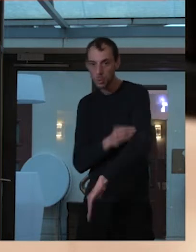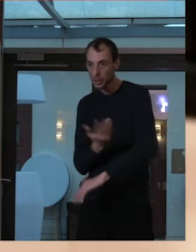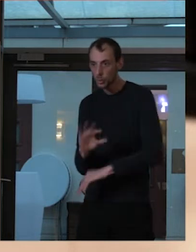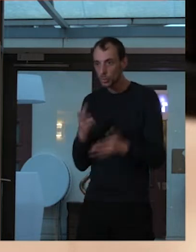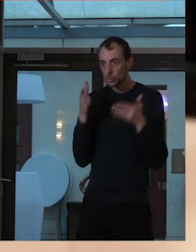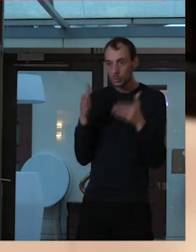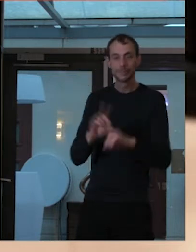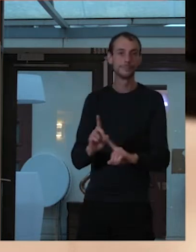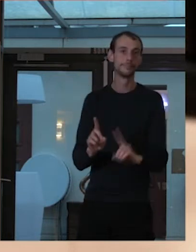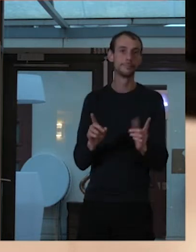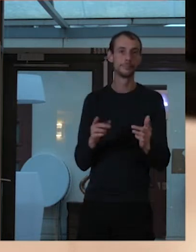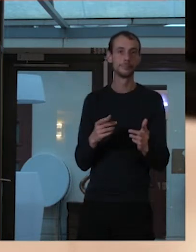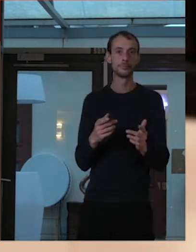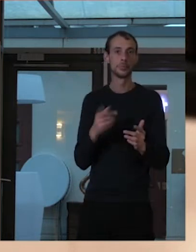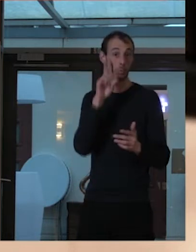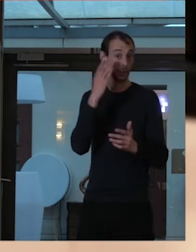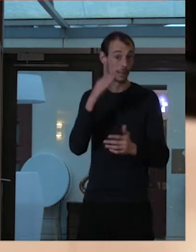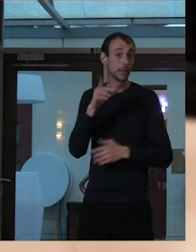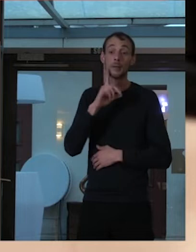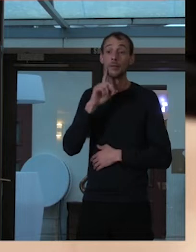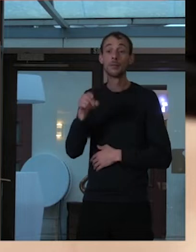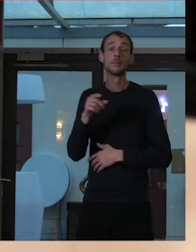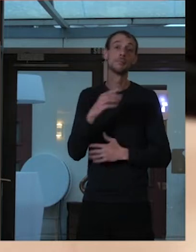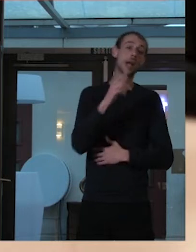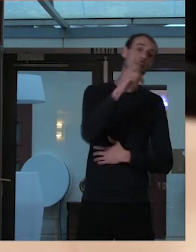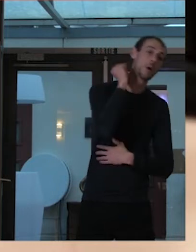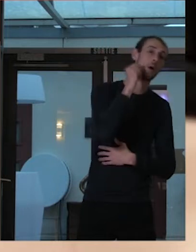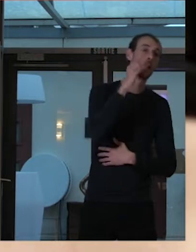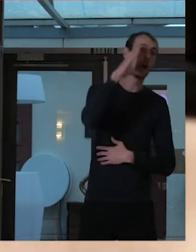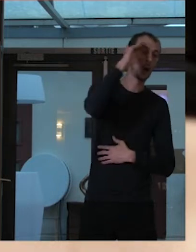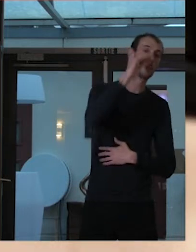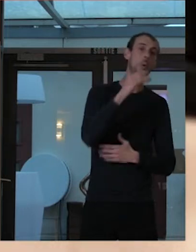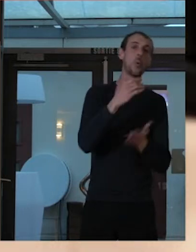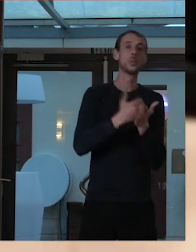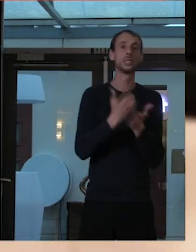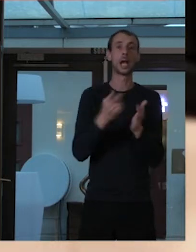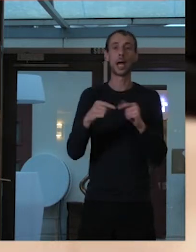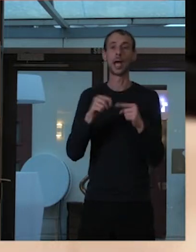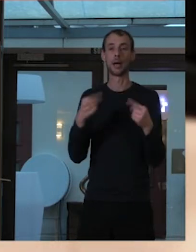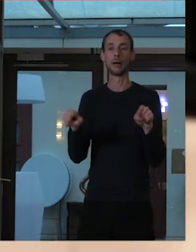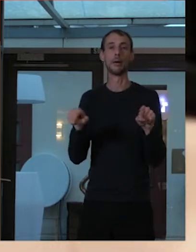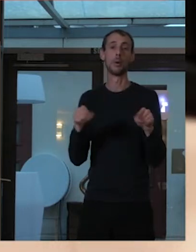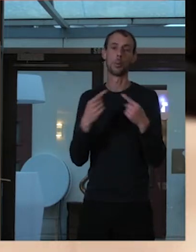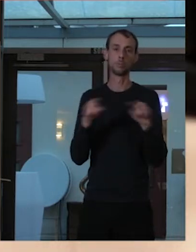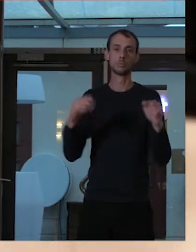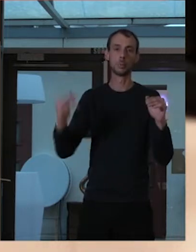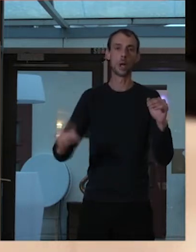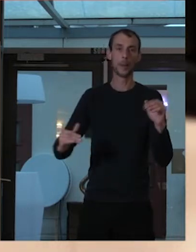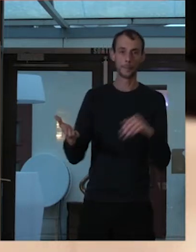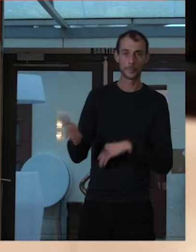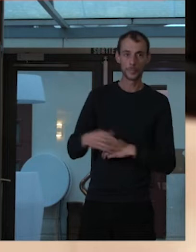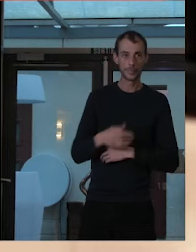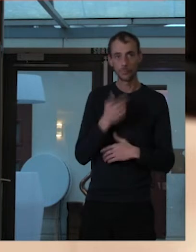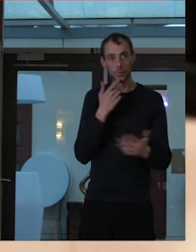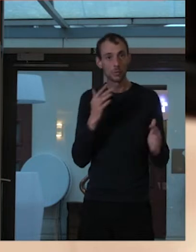parce que elles sont moins payées que les garçons. Hein, on va sans doute en reparler après, mais elles n'ont pas le même niveau de